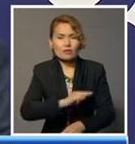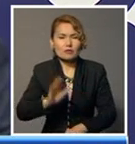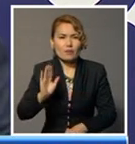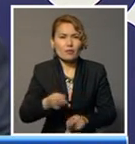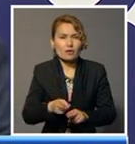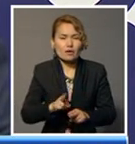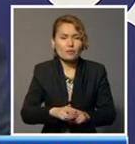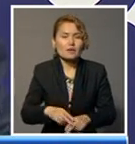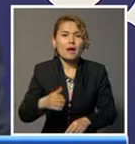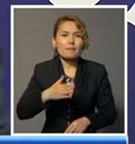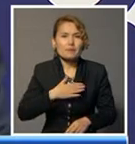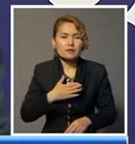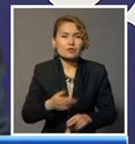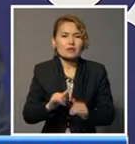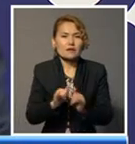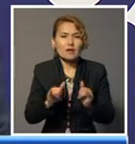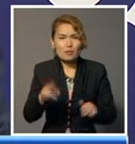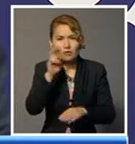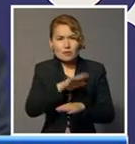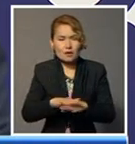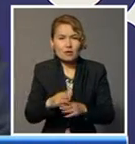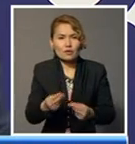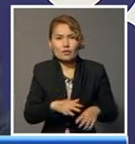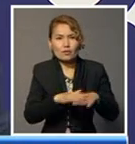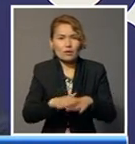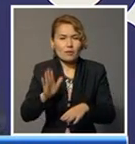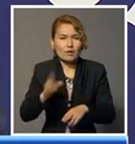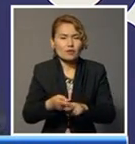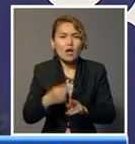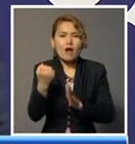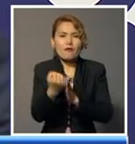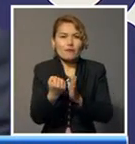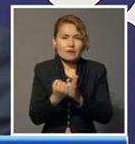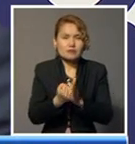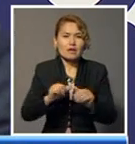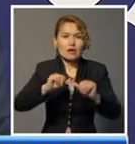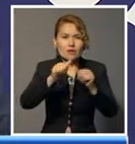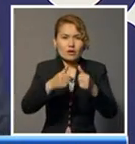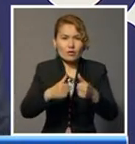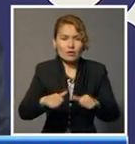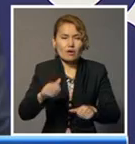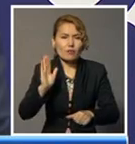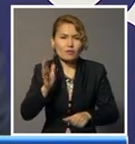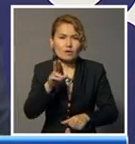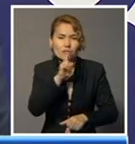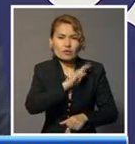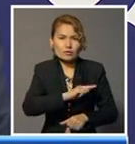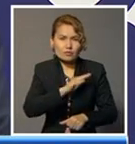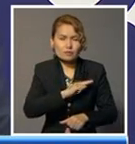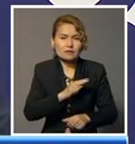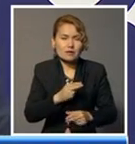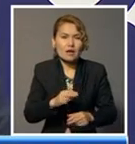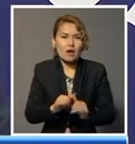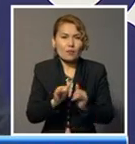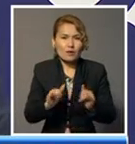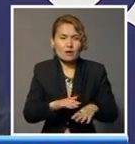сұрап отырған белгілі болды. Бұл тек шақырту үшін ғана. Ал виза ол бөлік. Егер шынымен де осы арқылы құжат рәсімделсе, біз төлеуге дайынбыз.